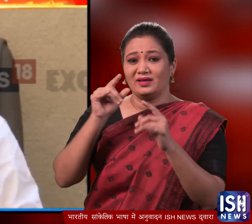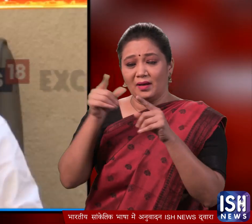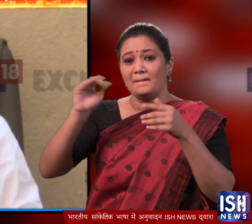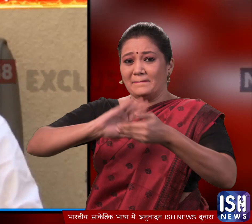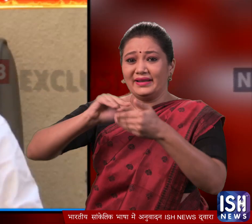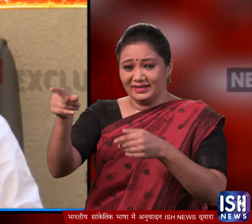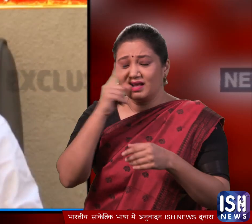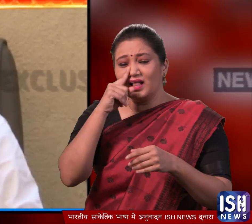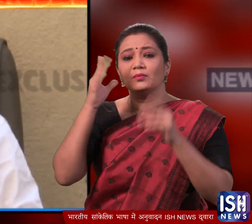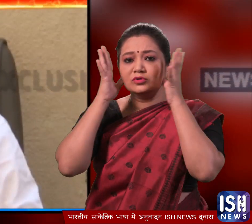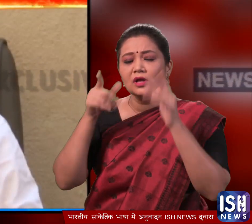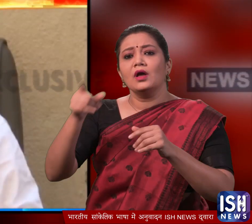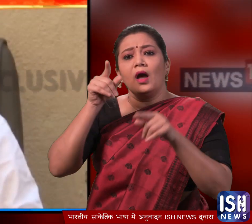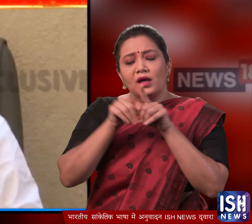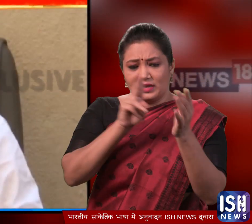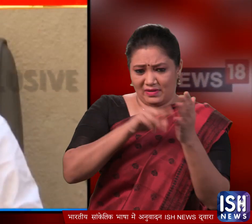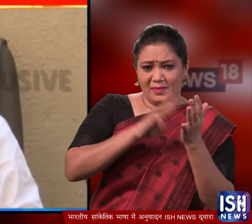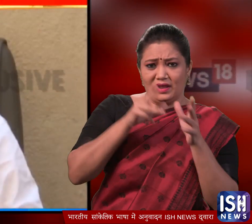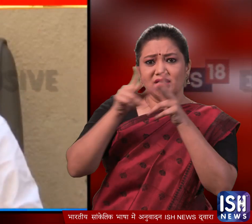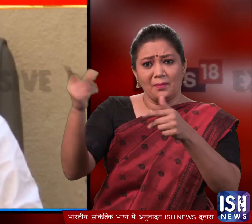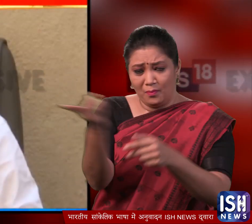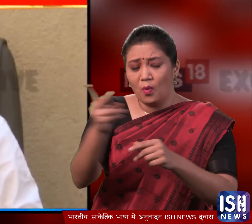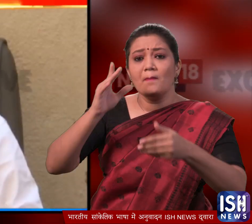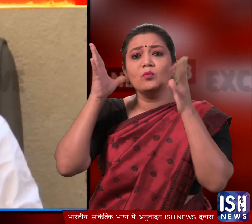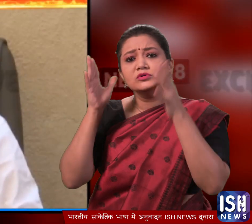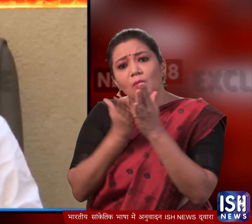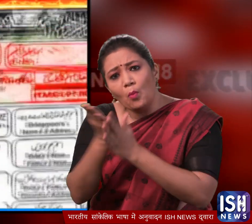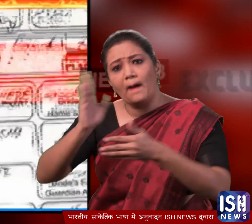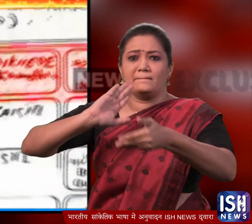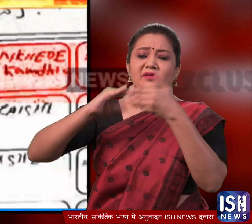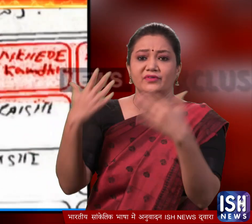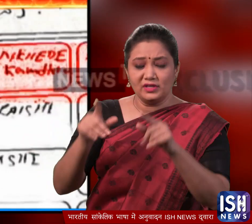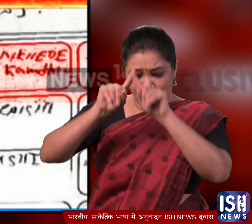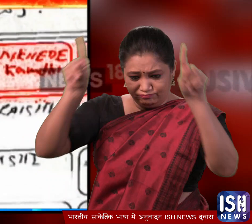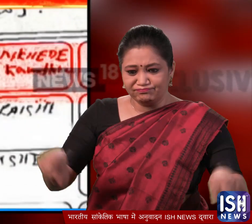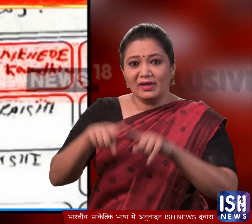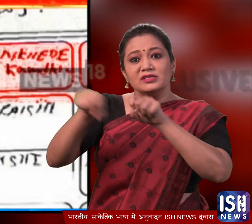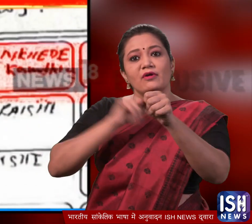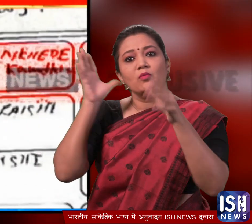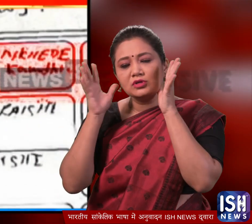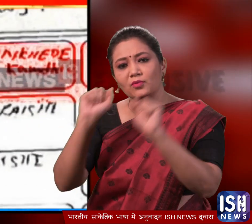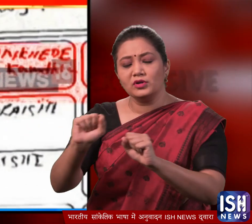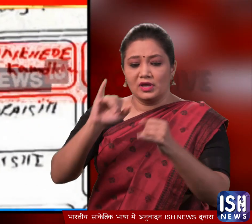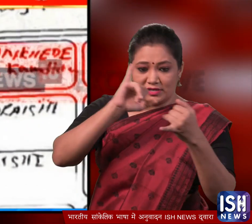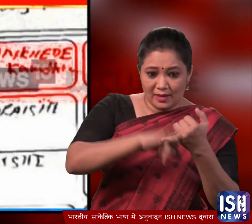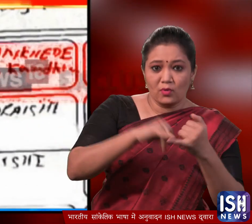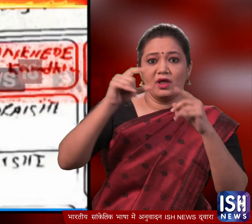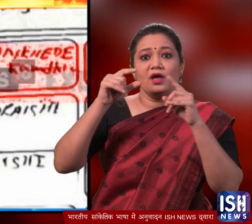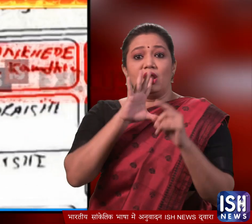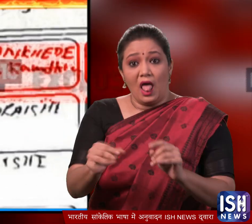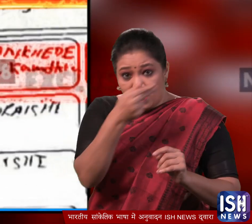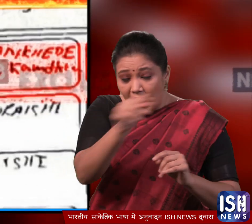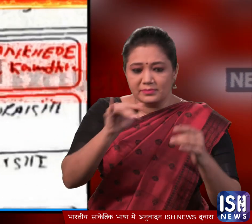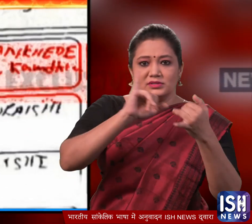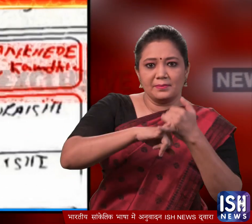थी। नवाब मलिक के मुताबिक शादी इस्लाम के हिसाब से हुई और बाकायदा निकाहनामा भी बना। इस निकाहनामे में समीर वानखेड़े का नाम समीर